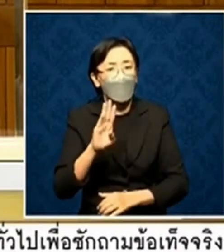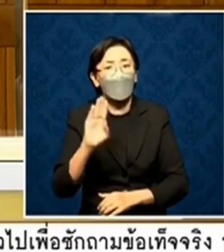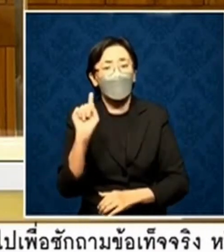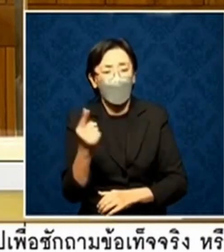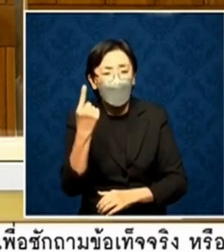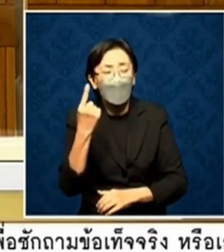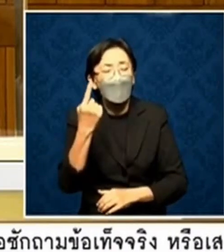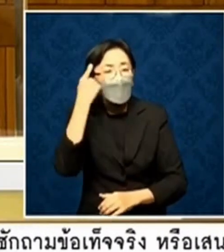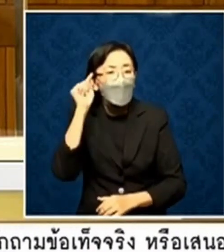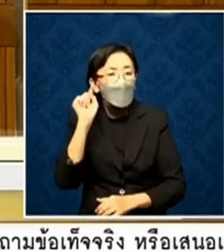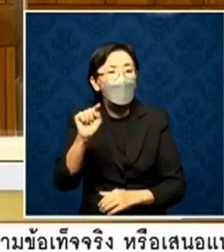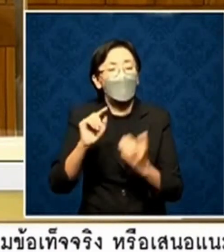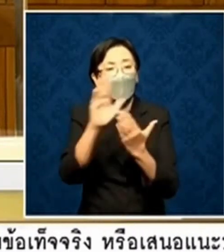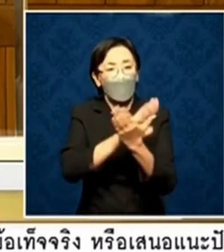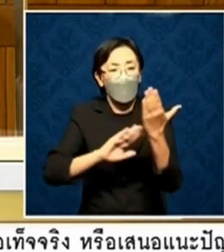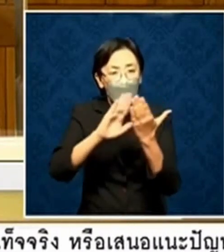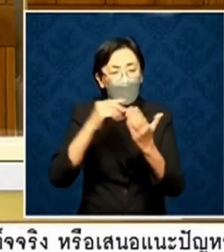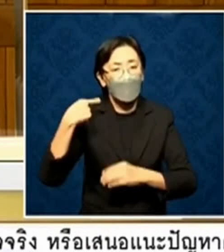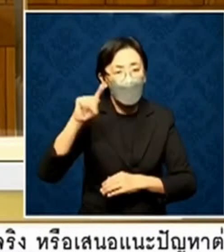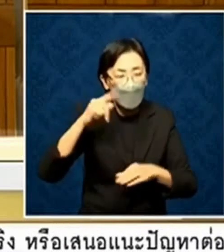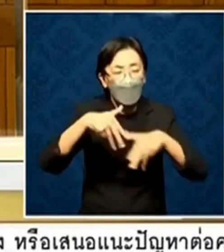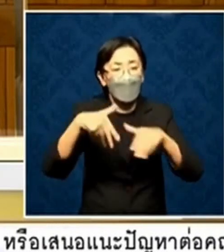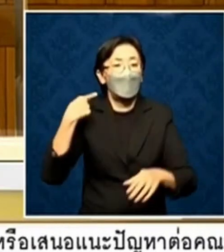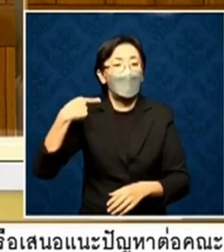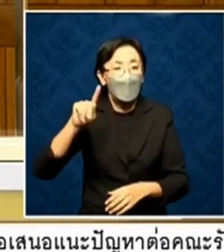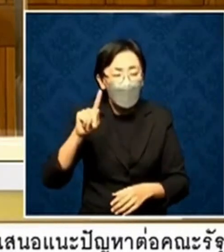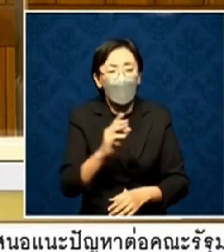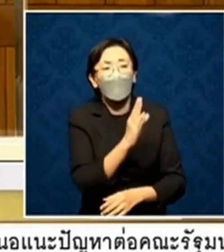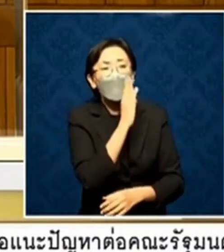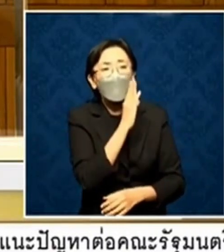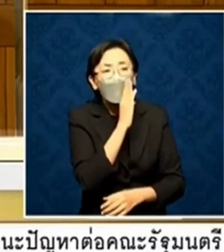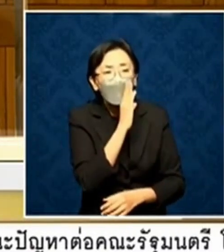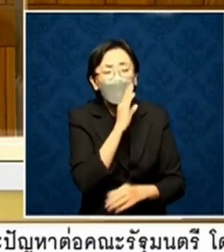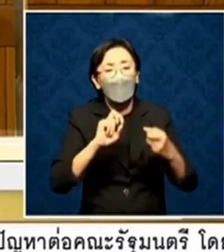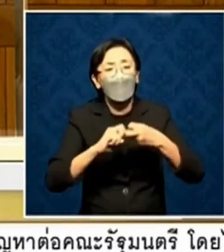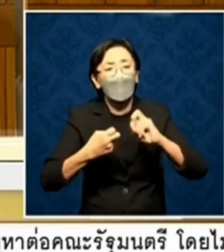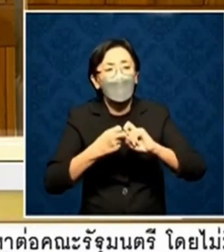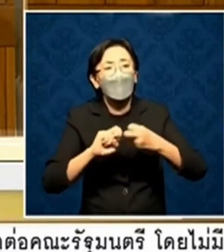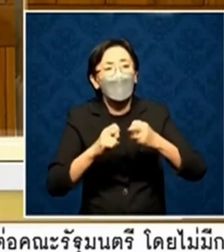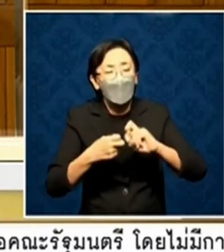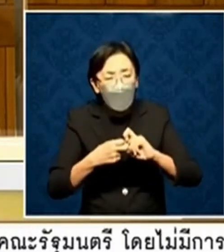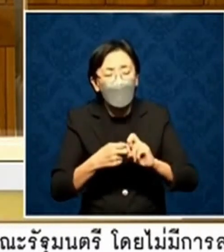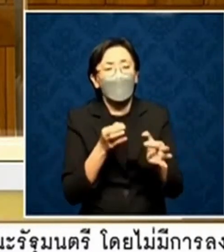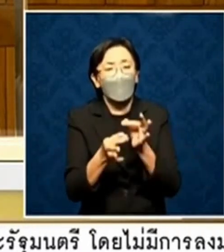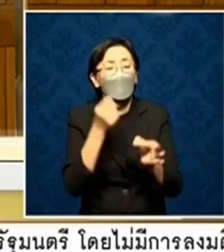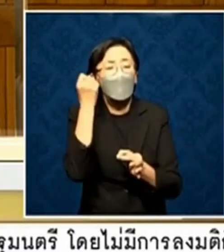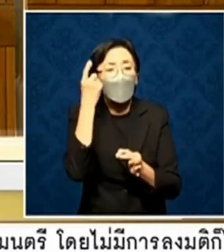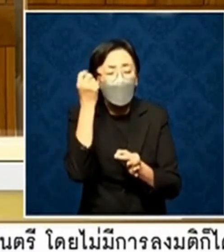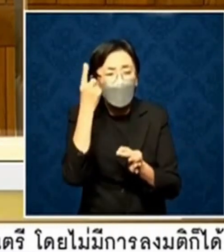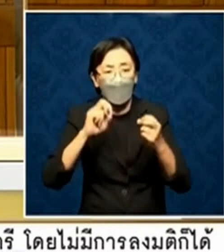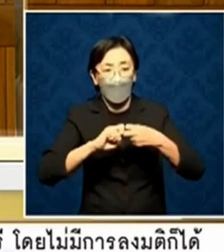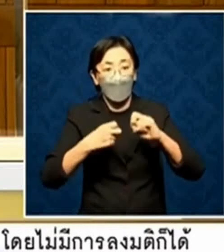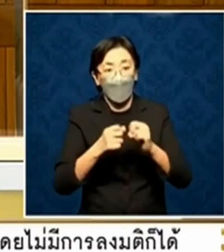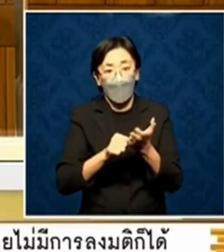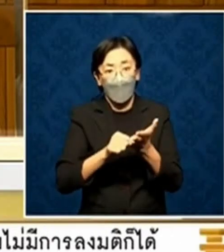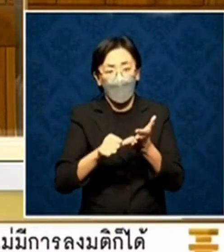แต่รัฐบาลในยุคนั้นหรือเป็นข้อกล่าวหาที่ขัดต่อนโยบายการทำเหมืองตั้งแต่อดีตที่ผูกพันมาจนถึงปัจจุบันคือเขาอ้